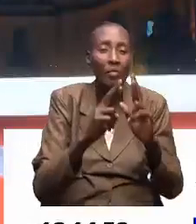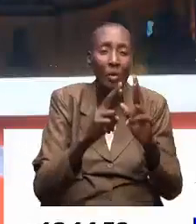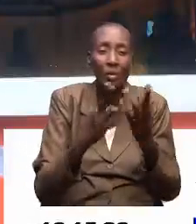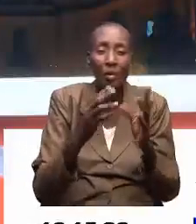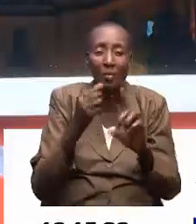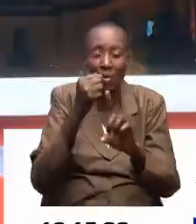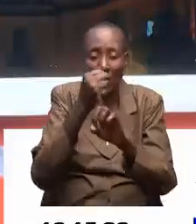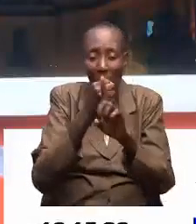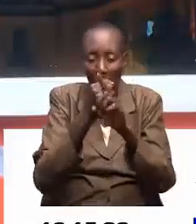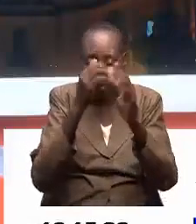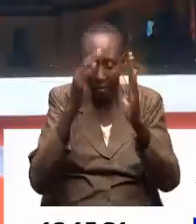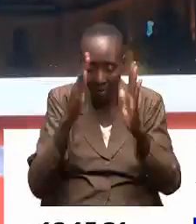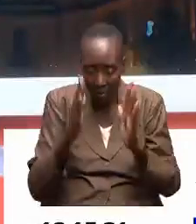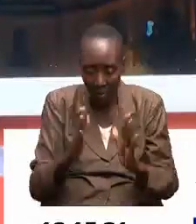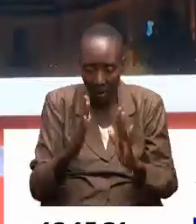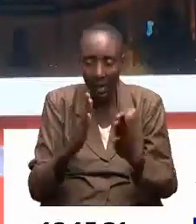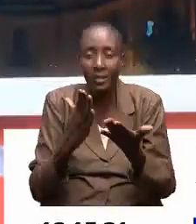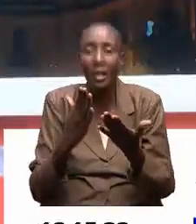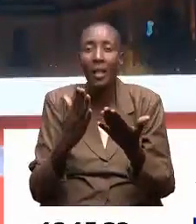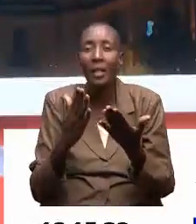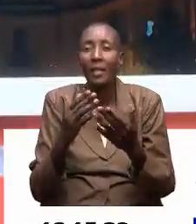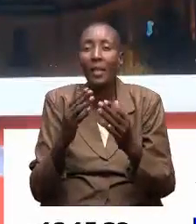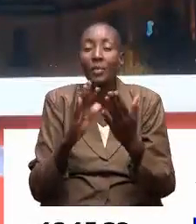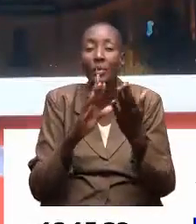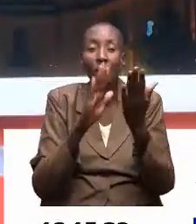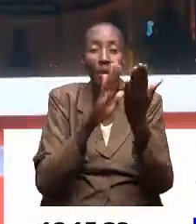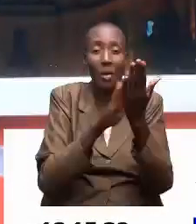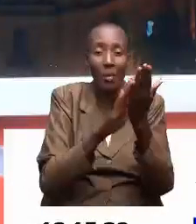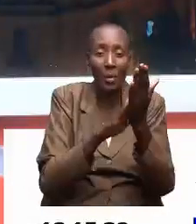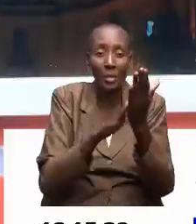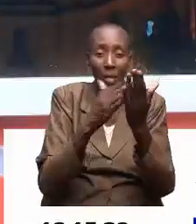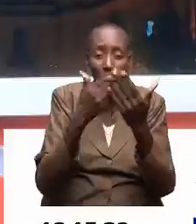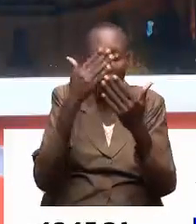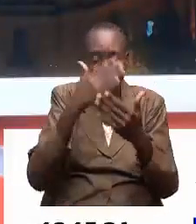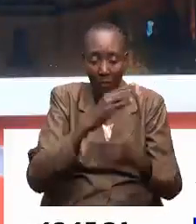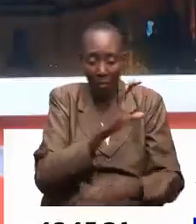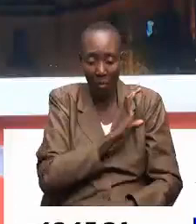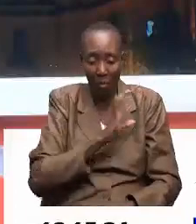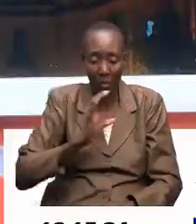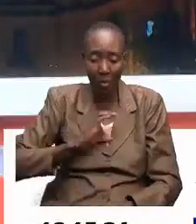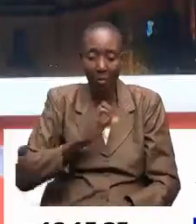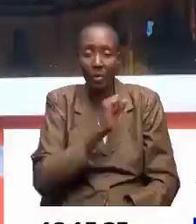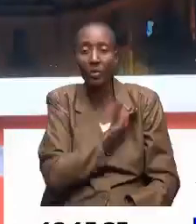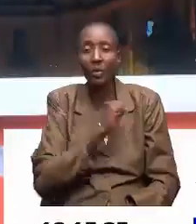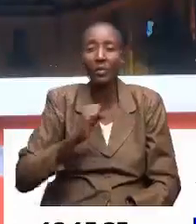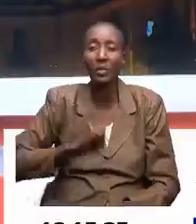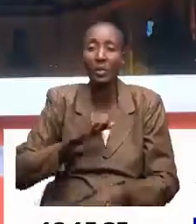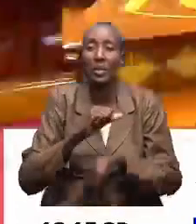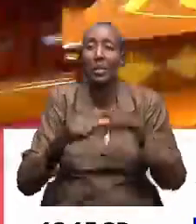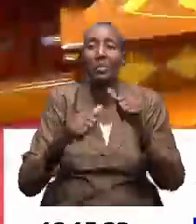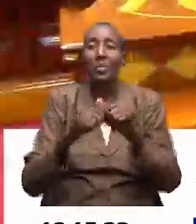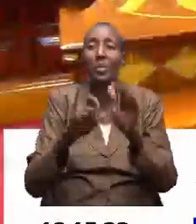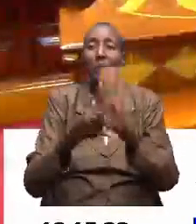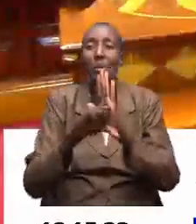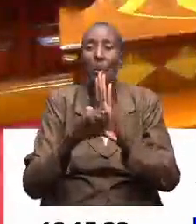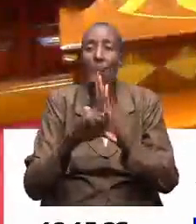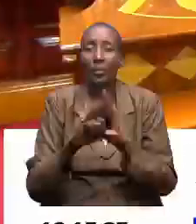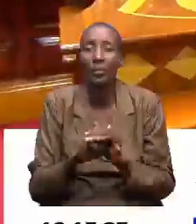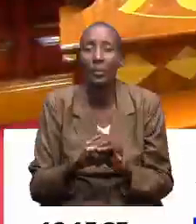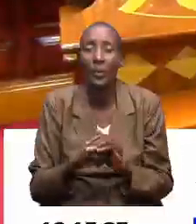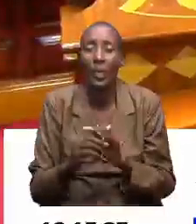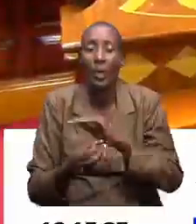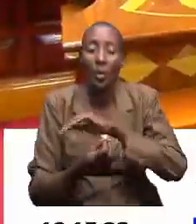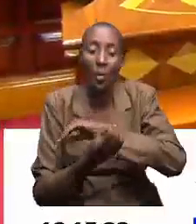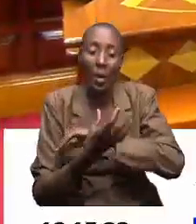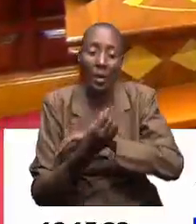kutetea haki za kibinadamu zilizoweza kuwakilishwa mbele ya kamati ya seneti kuhusu sheria. Wakielezea